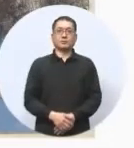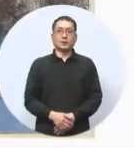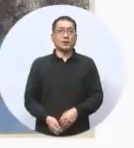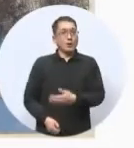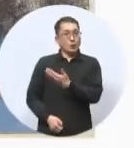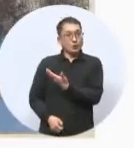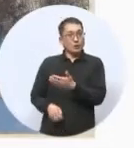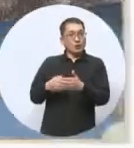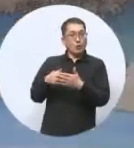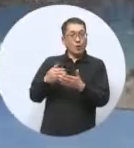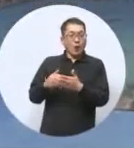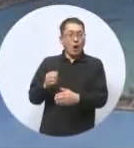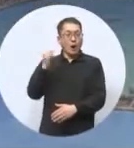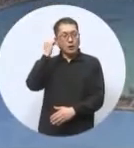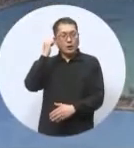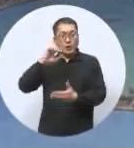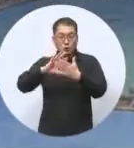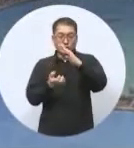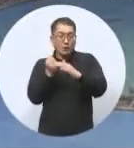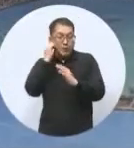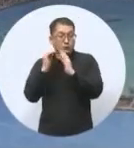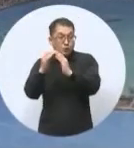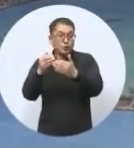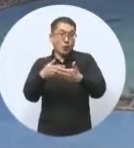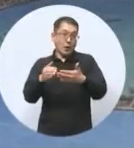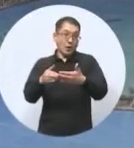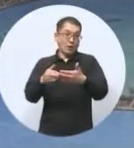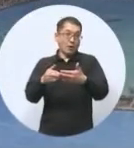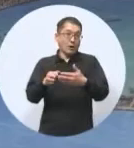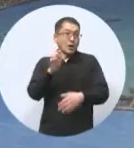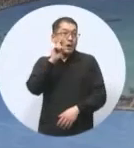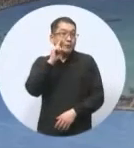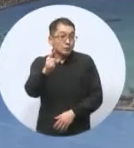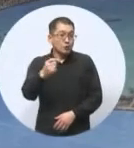は藤沢宿を描いた錦絵ですが、面白